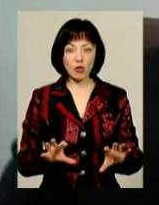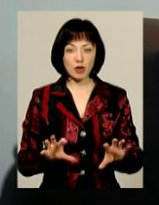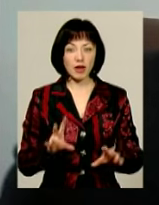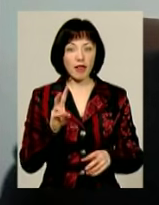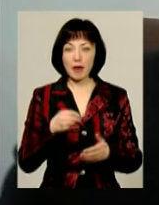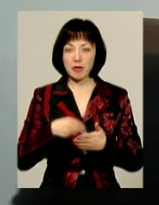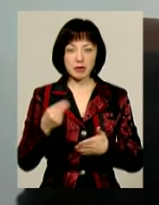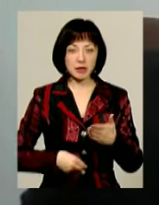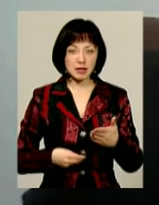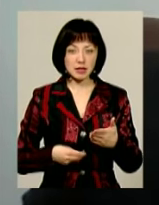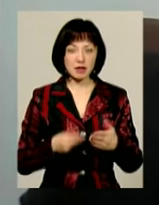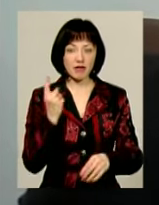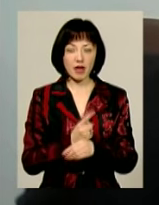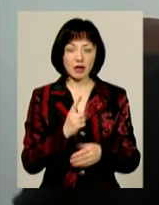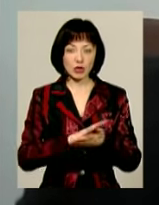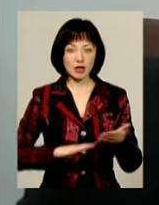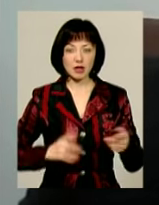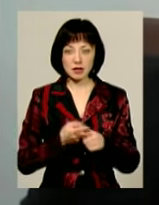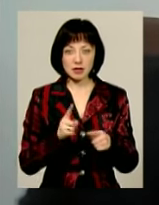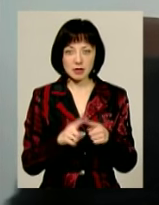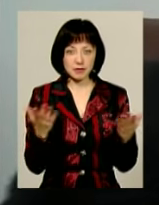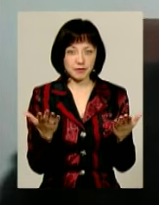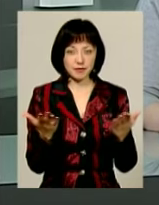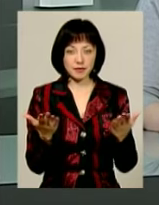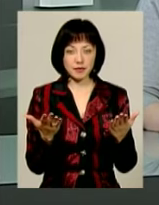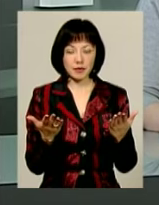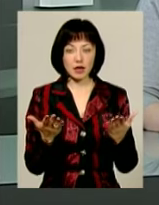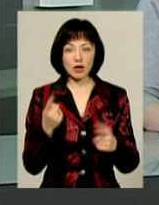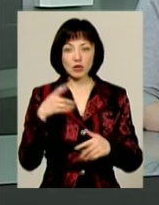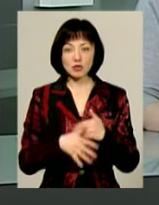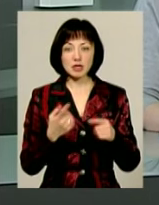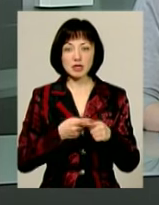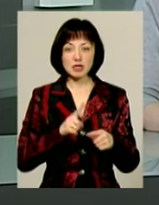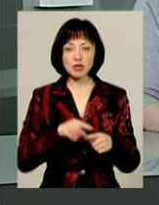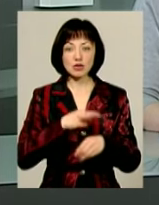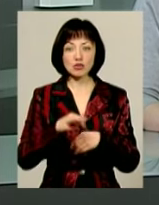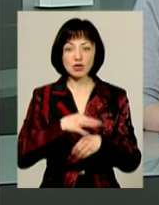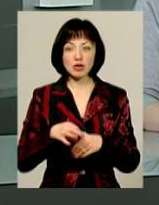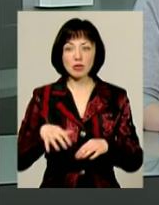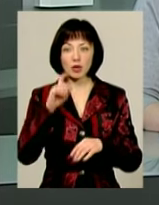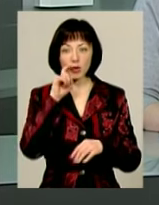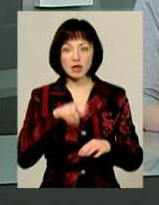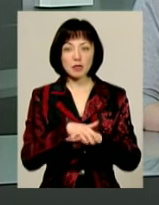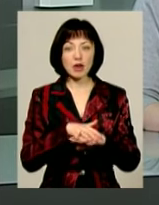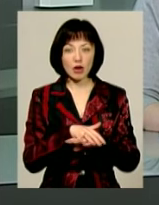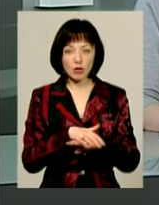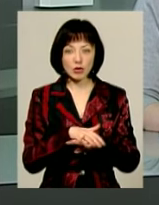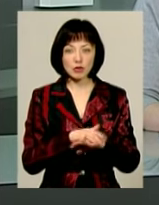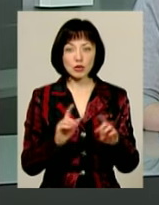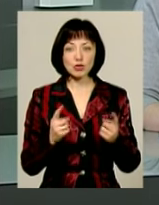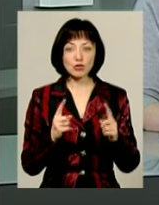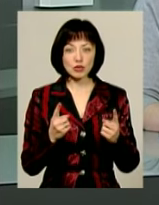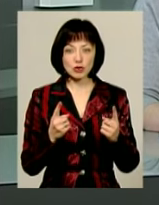не підписаний, там, з вето і так далі. Ну, це, ви розумієте? Це є знущання над українським народом, тому що